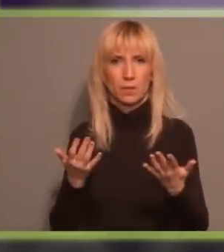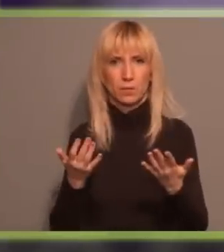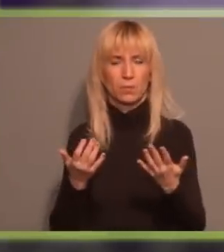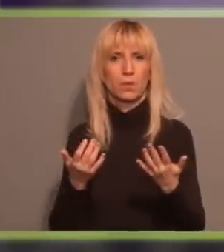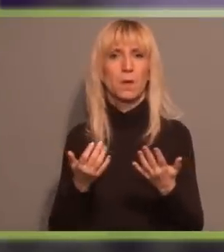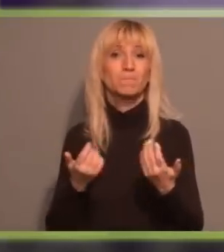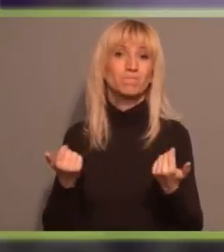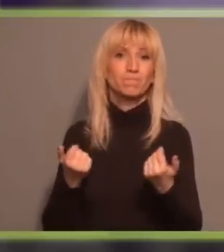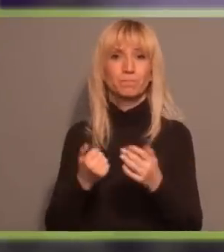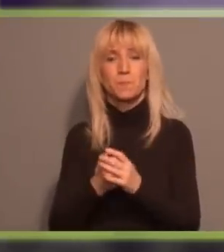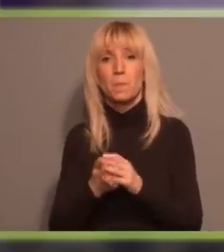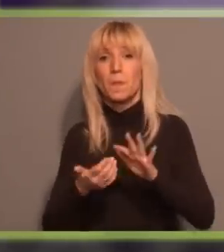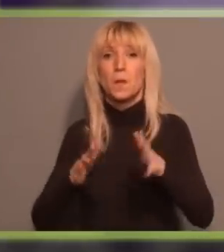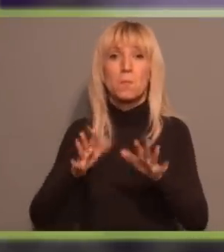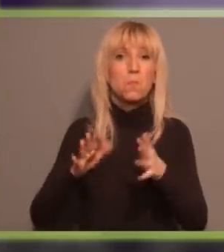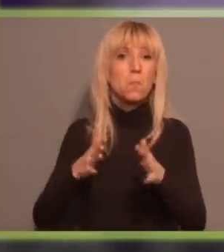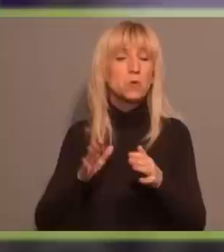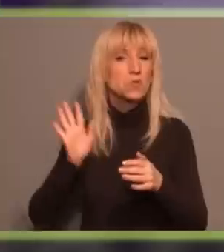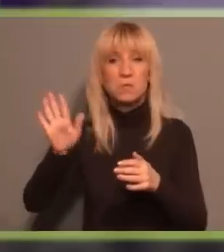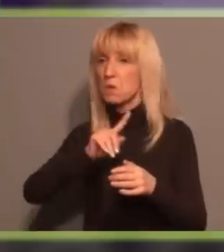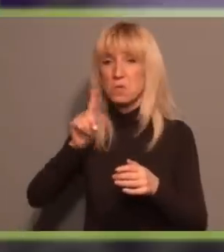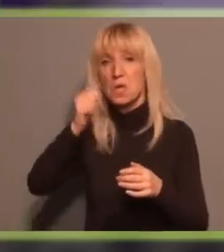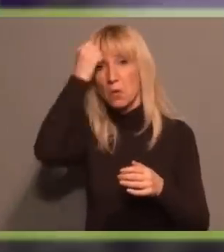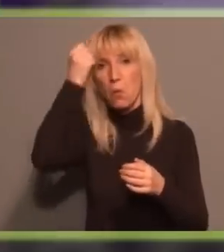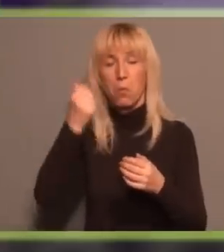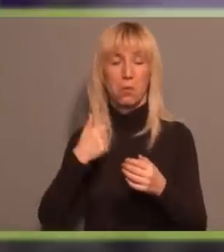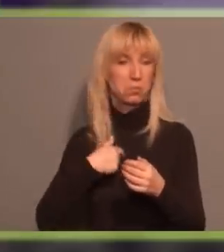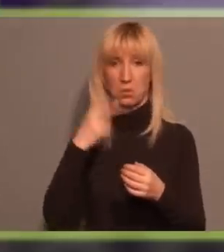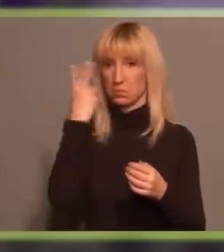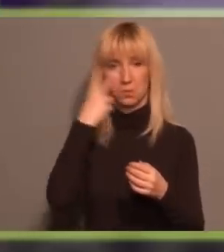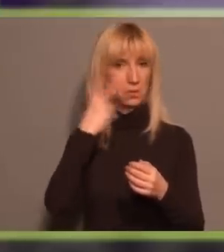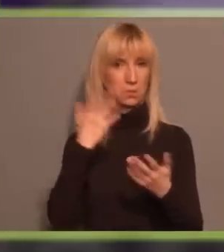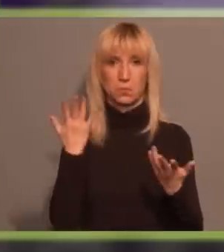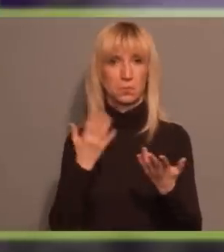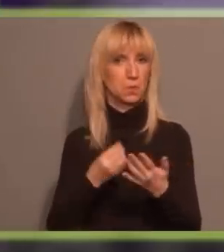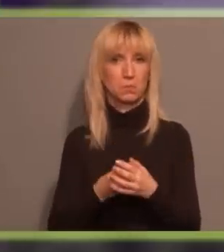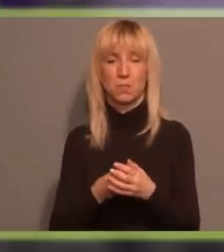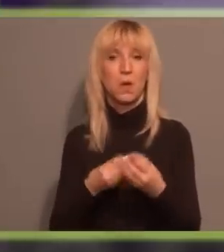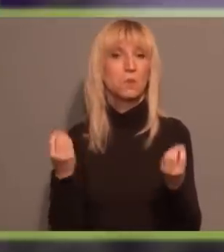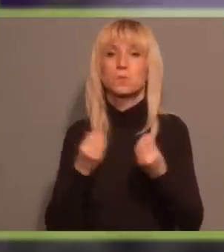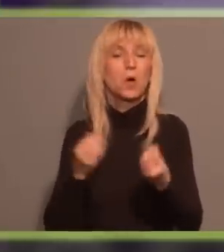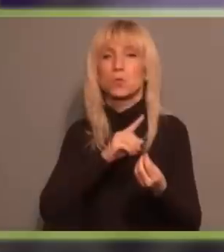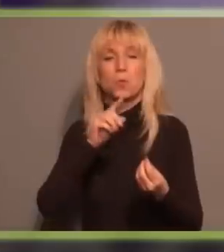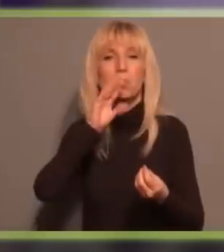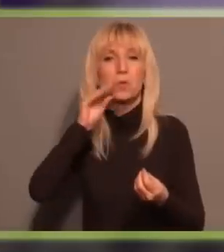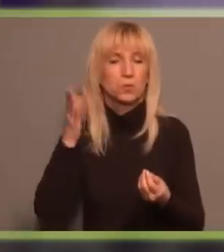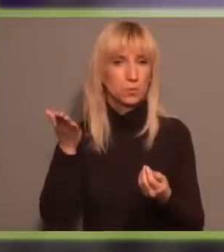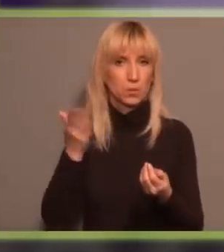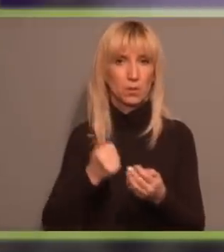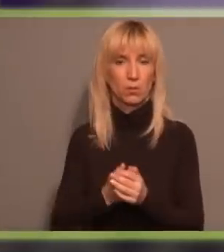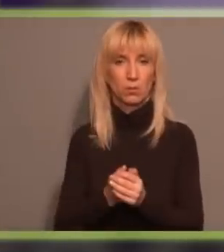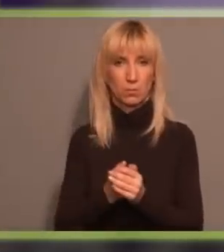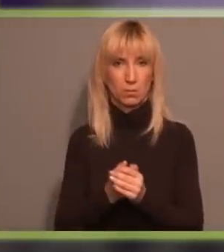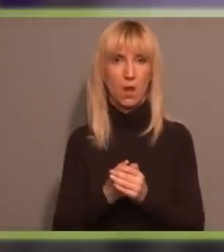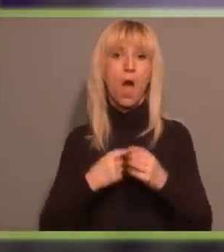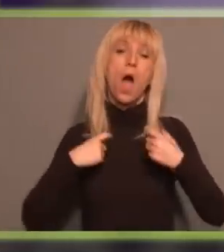glupim stvari. Možda njima nije to glupo, a meni je nerealno što oni govore